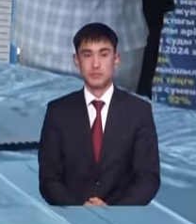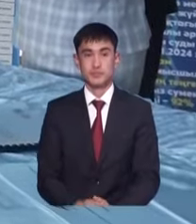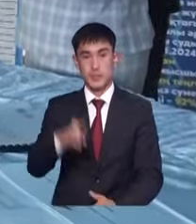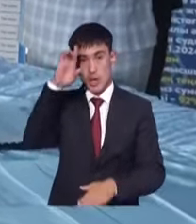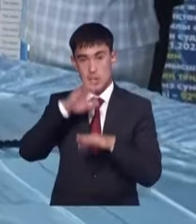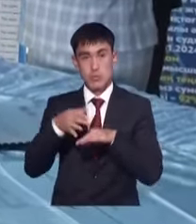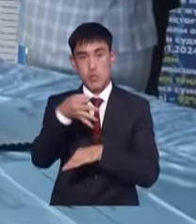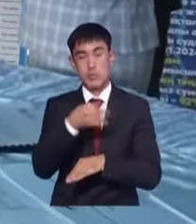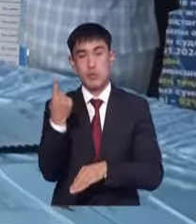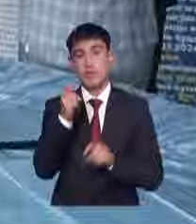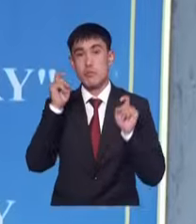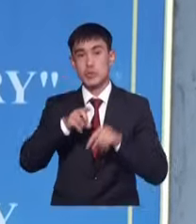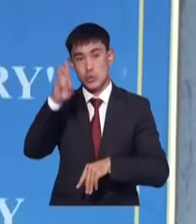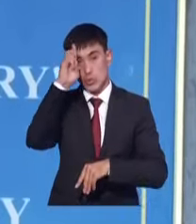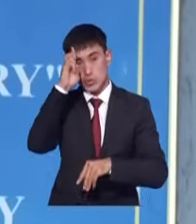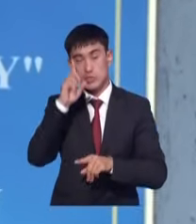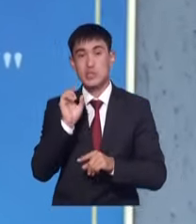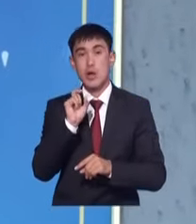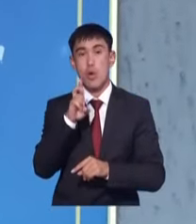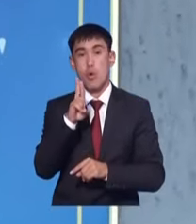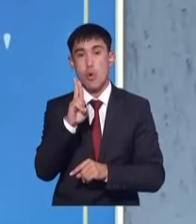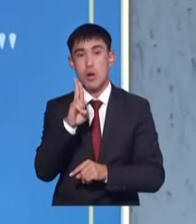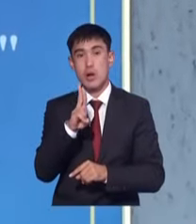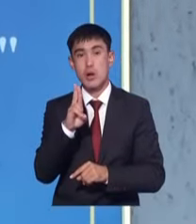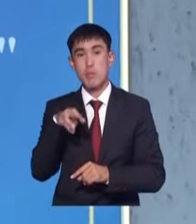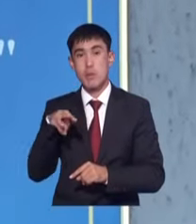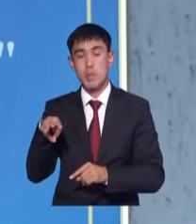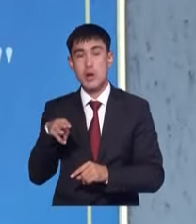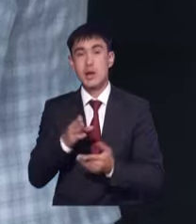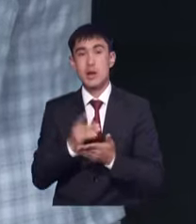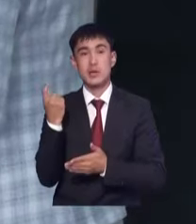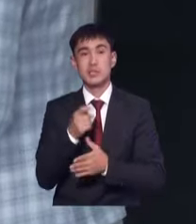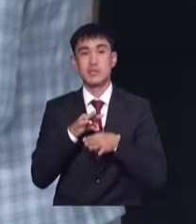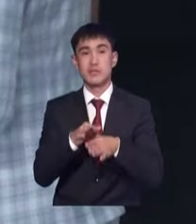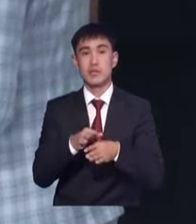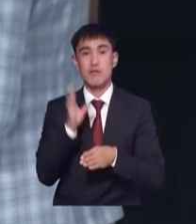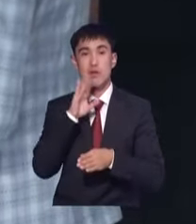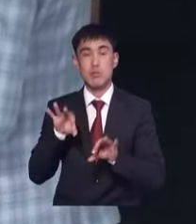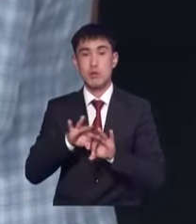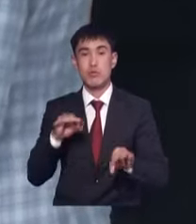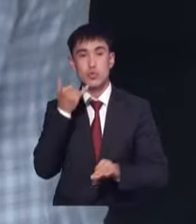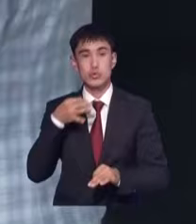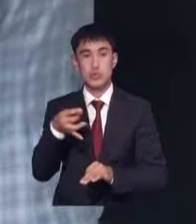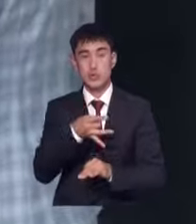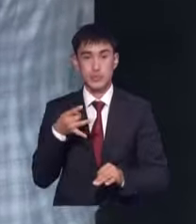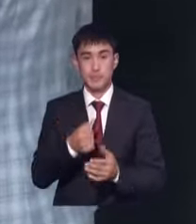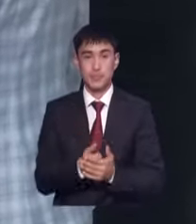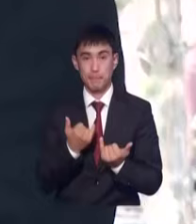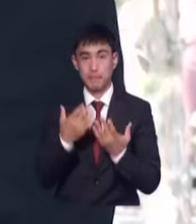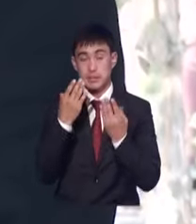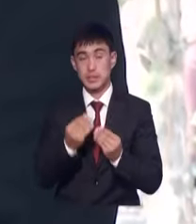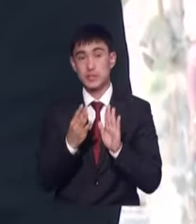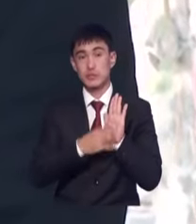Аким области впервые посетил государственное коммунальное предприятие на праве хозяйственного ведения «Водопровод Уйгурского района». На